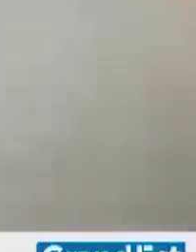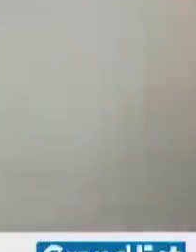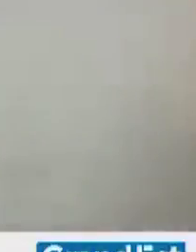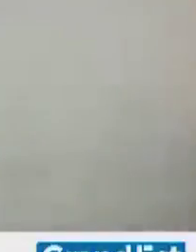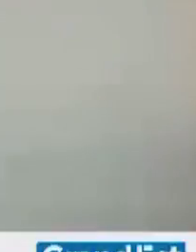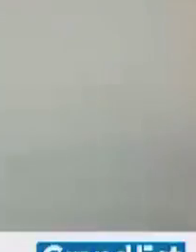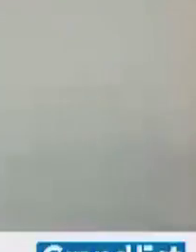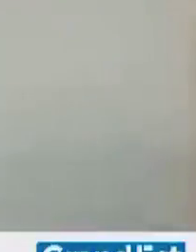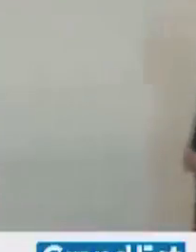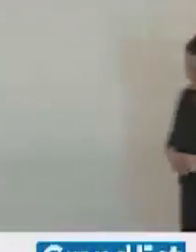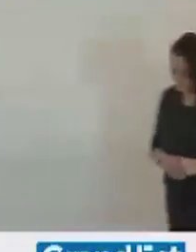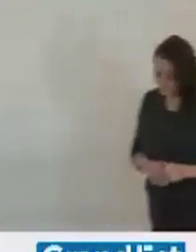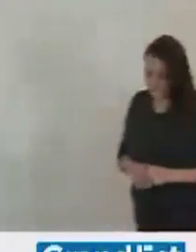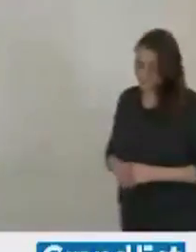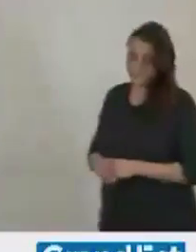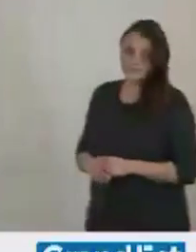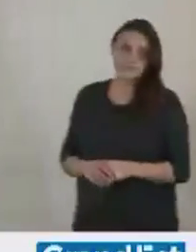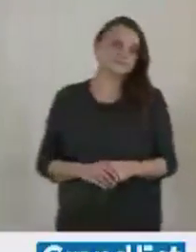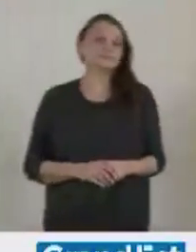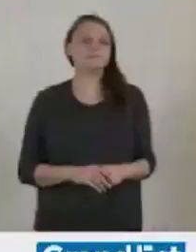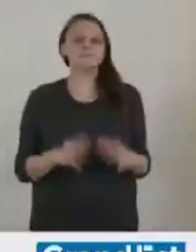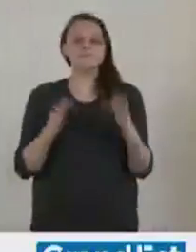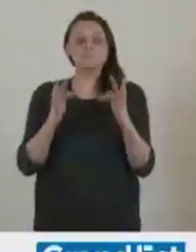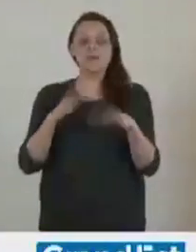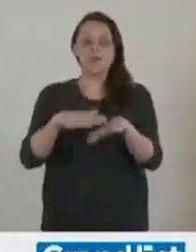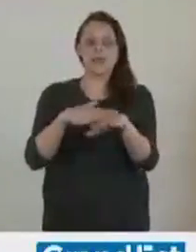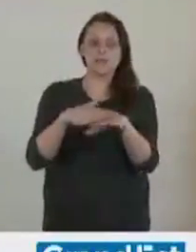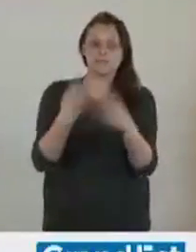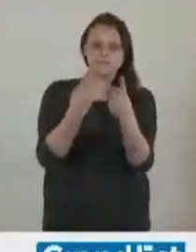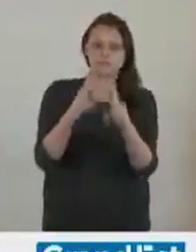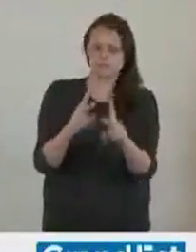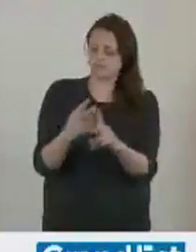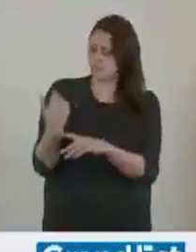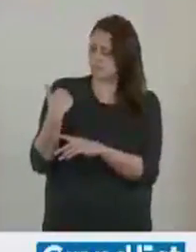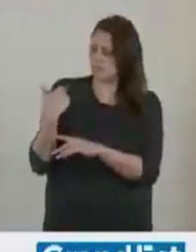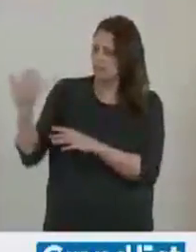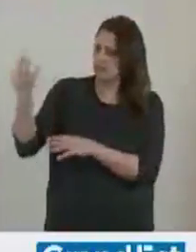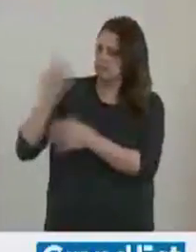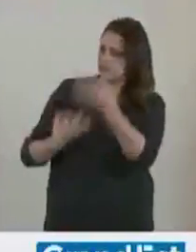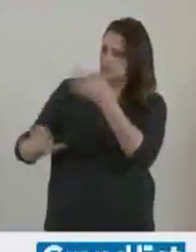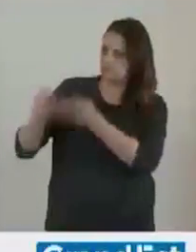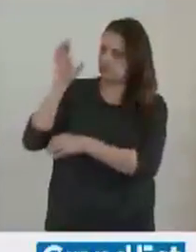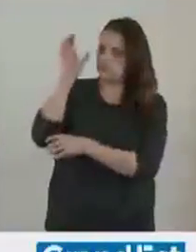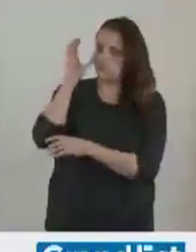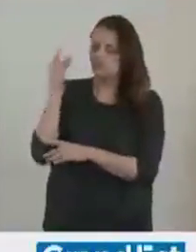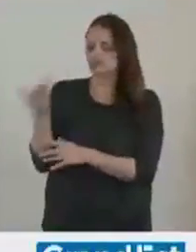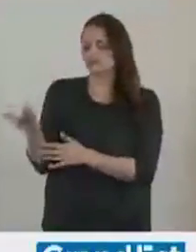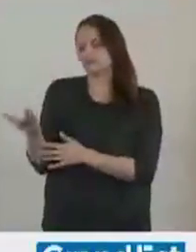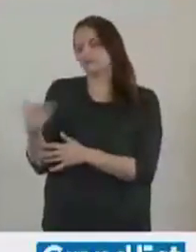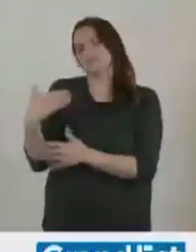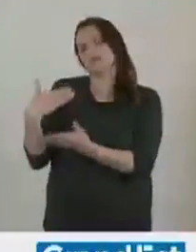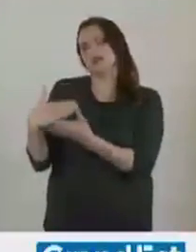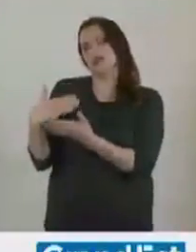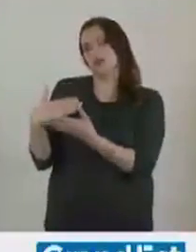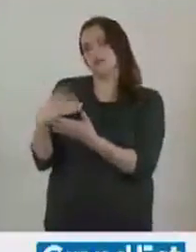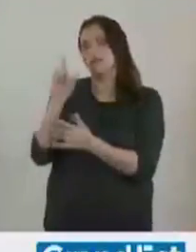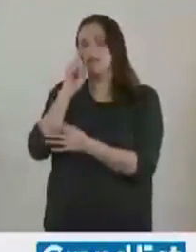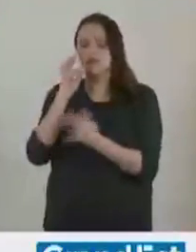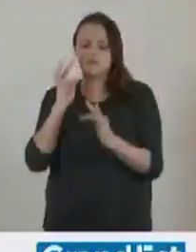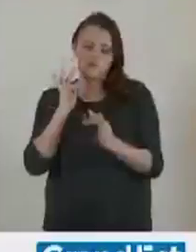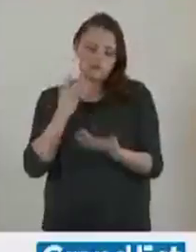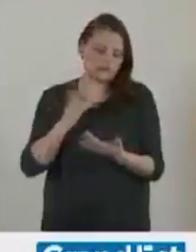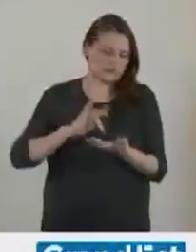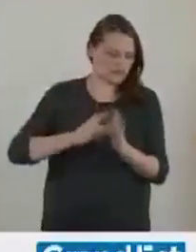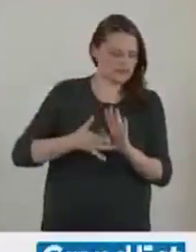je viens d'entendre, il faut arrêter aujourd'hui. Avec cette opposition quasi systématique qui détruit les rapports, qui envenime là aussi